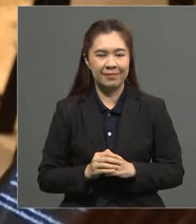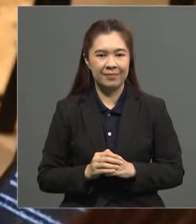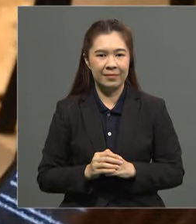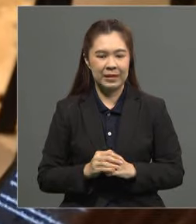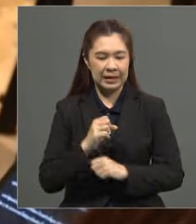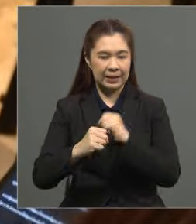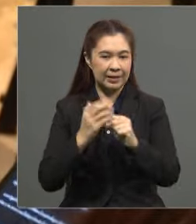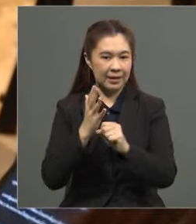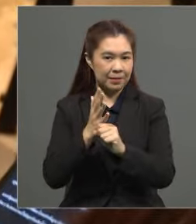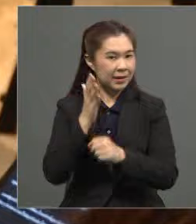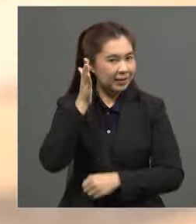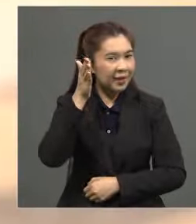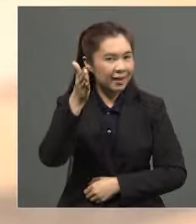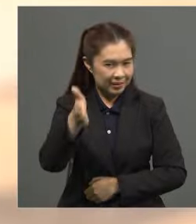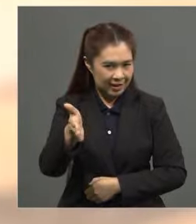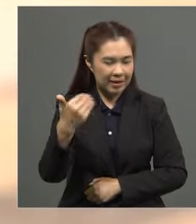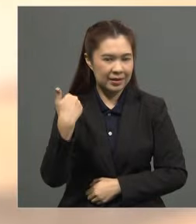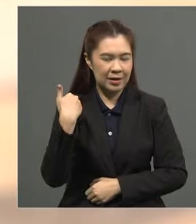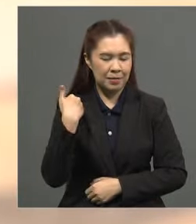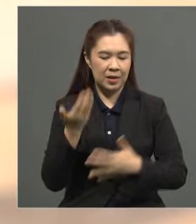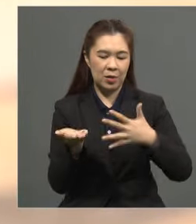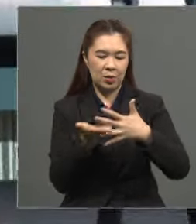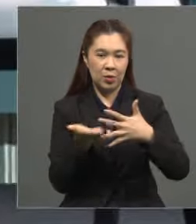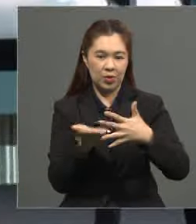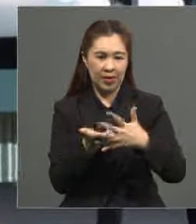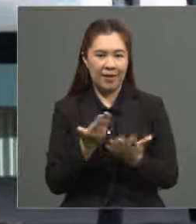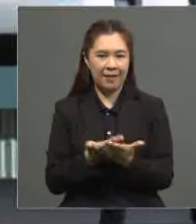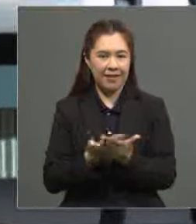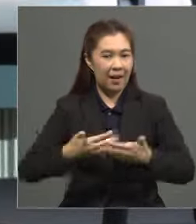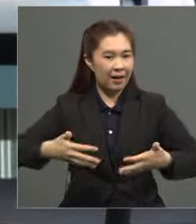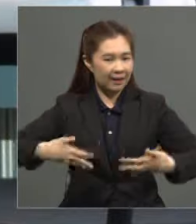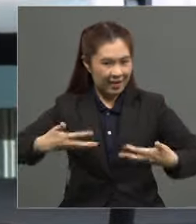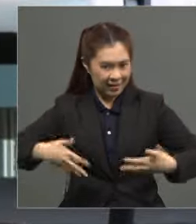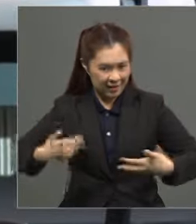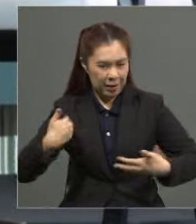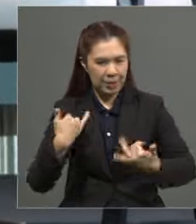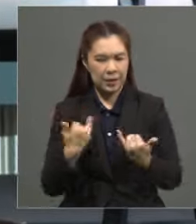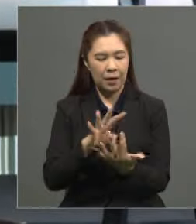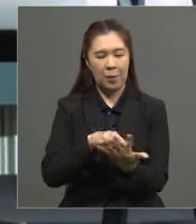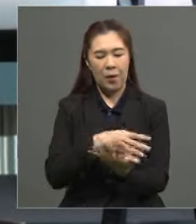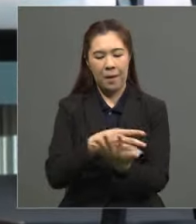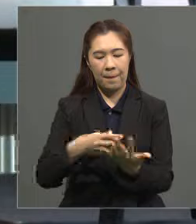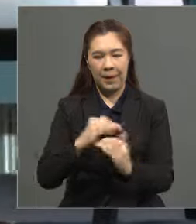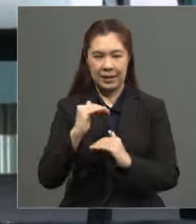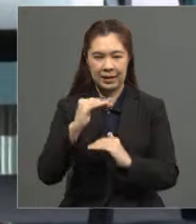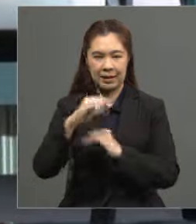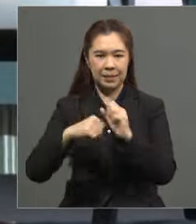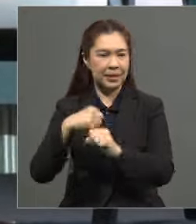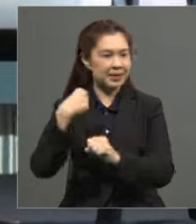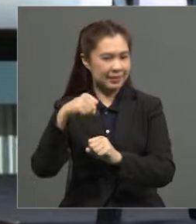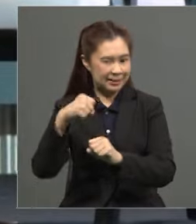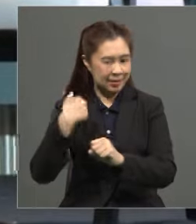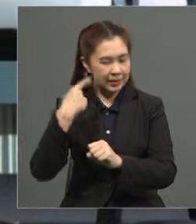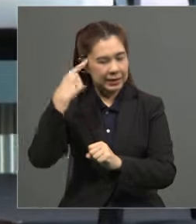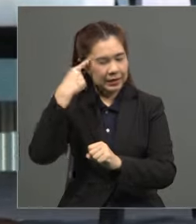5ปีข้างหน้าจะหนีจากประเทศที่มีรายได้ระดับกลางซึ่งรัฐบาลเองก็วางแผนเอาไว้ถึง10ปีค่ะที่จะต้องสร้างรากฐานให้เข้ม